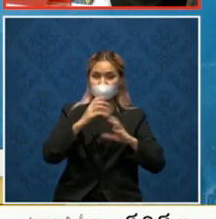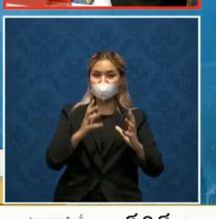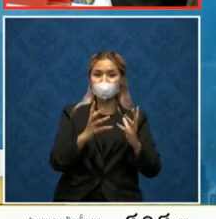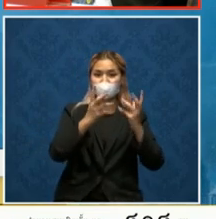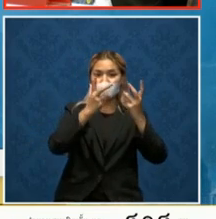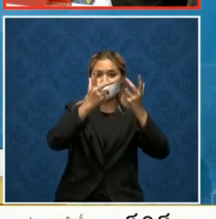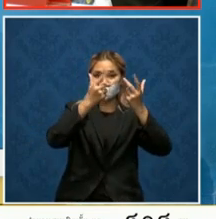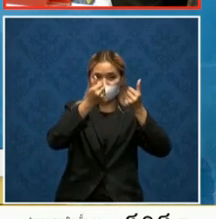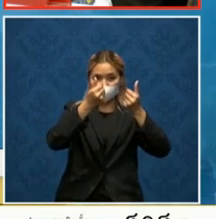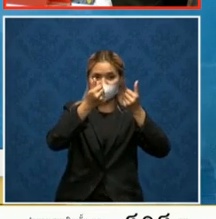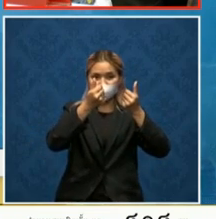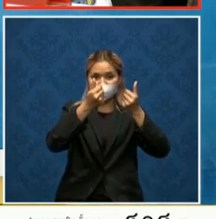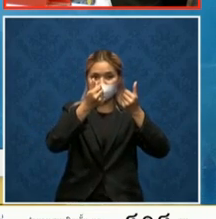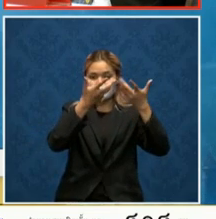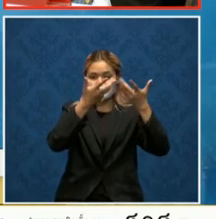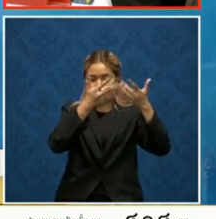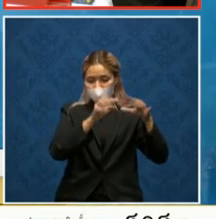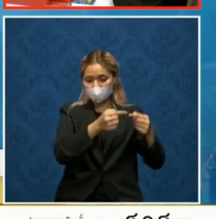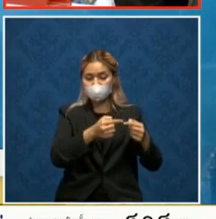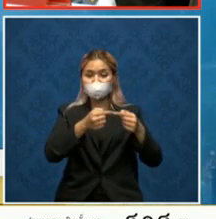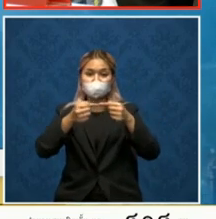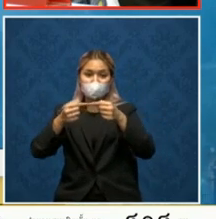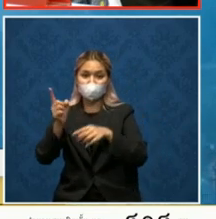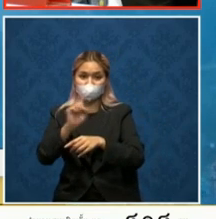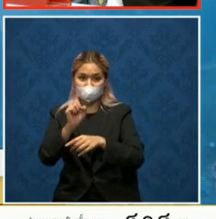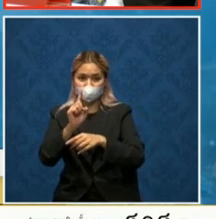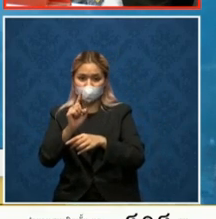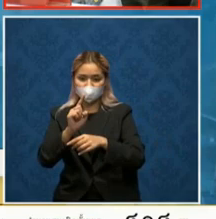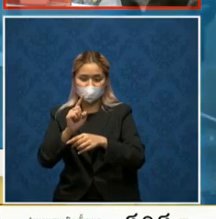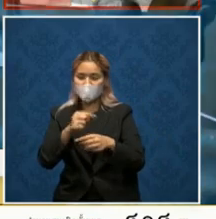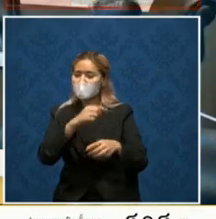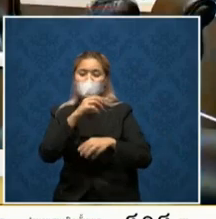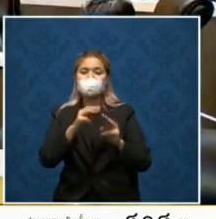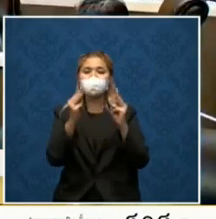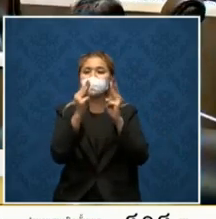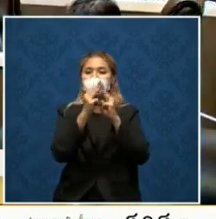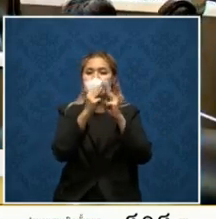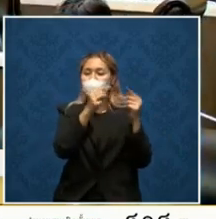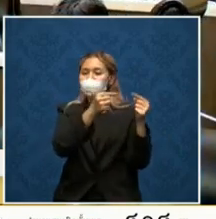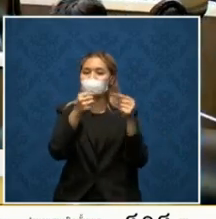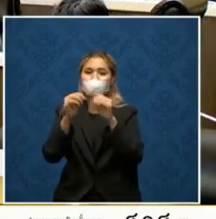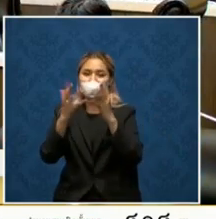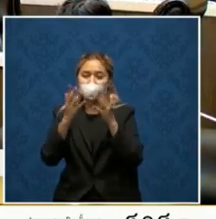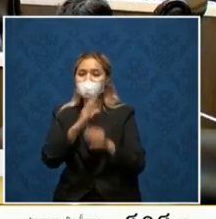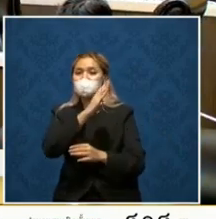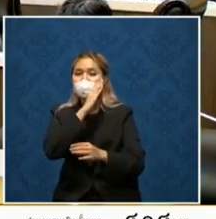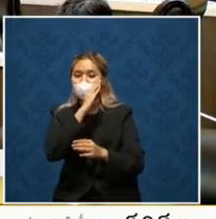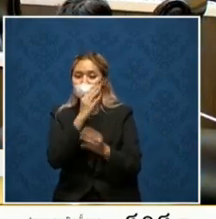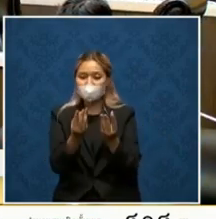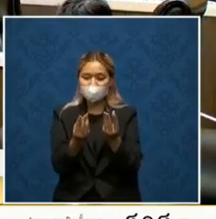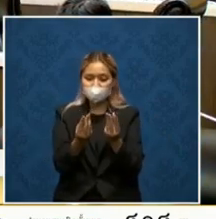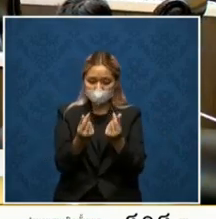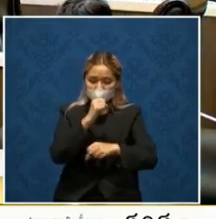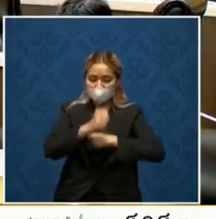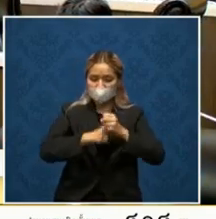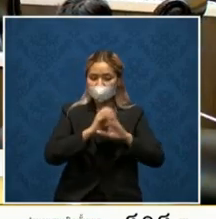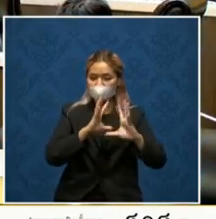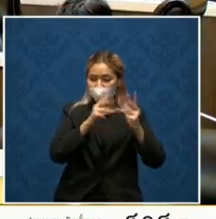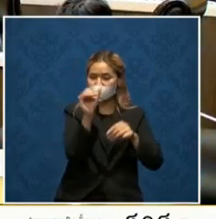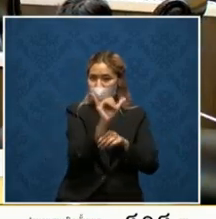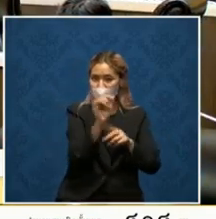เนี่ยก็จะเอามาไม่ให้ต่อสัญญาแล้วที่ดินที่ยังไม่หมดสัญญา